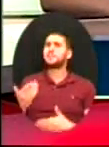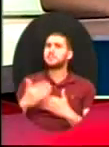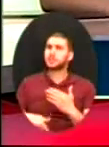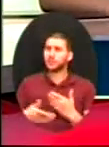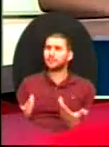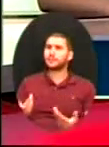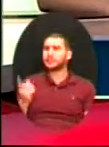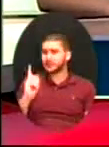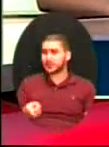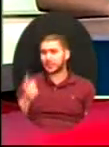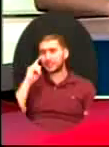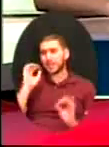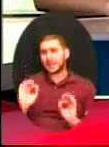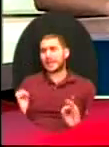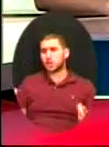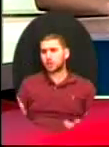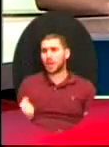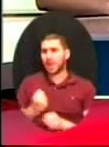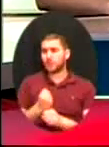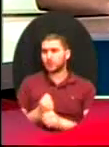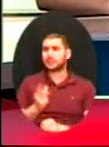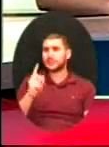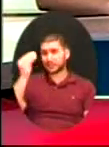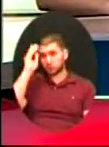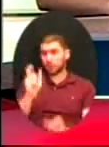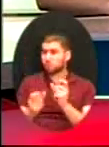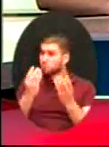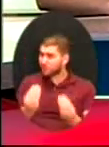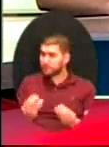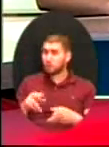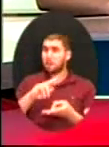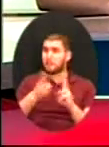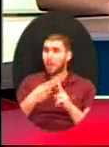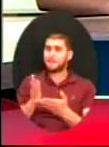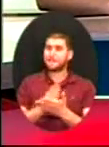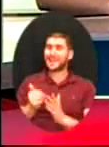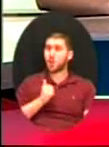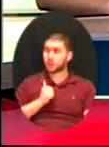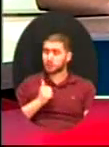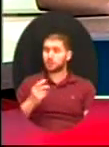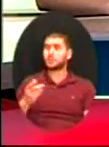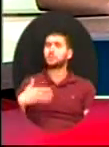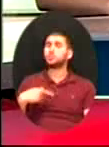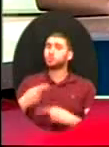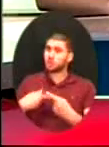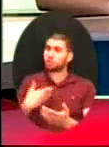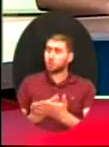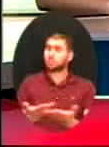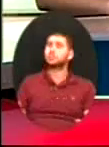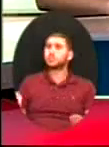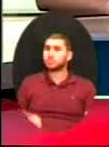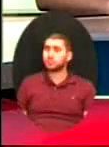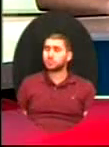לשכל ישר. נכון, נכון, וגם צריך גם לזכור שיש אנשים טובים. יש אנשים טובים בעולם המכינות. גם אנשים טובים בשנת השירות גדולות